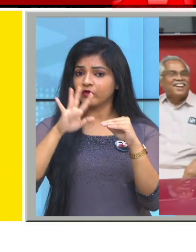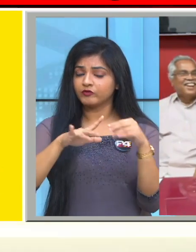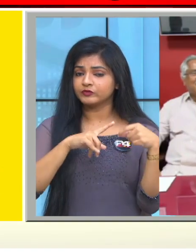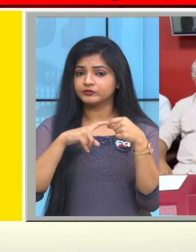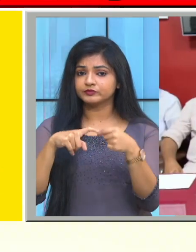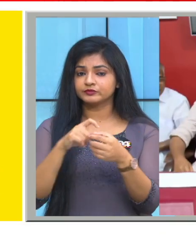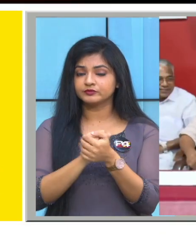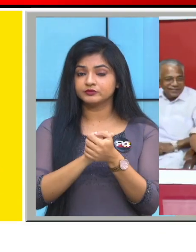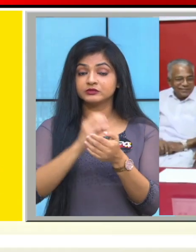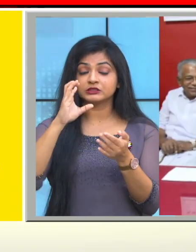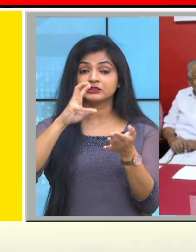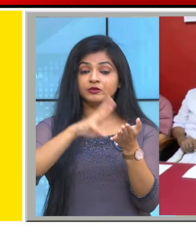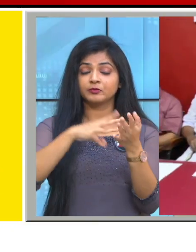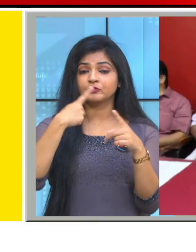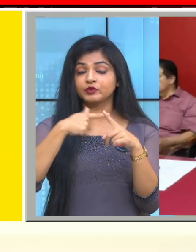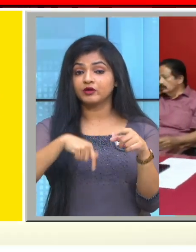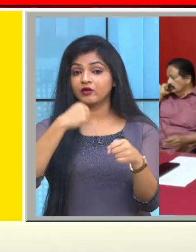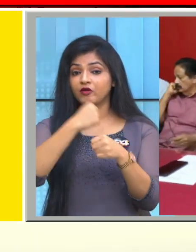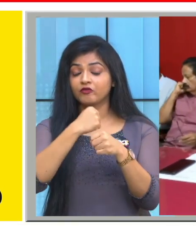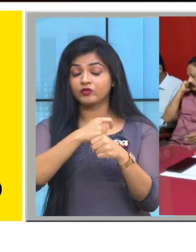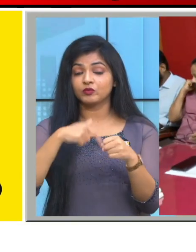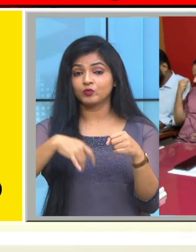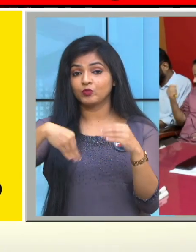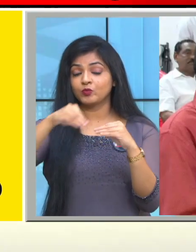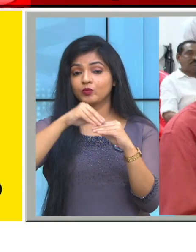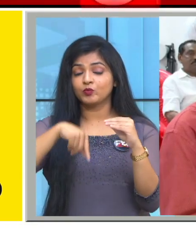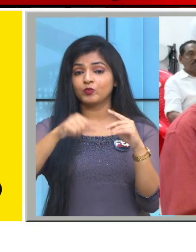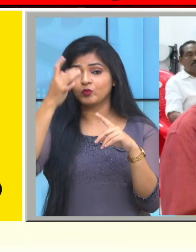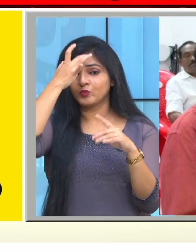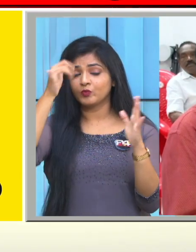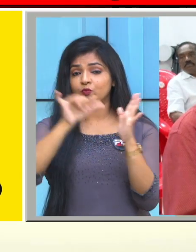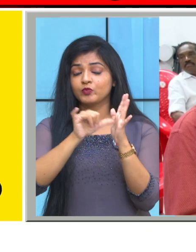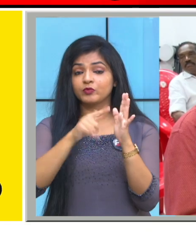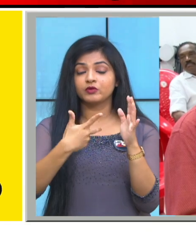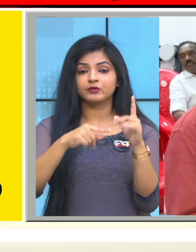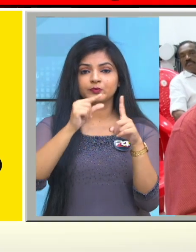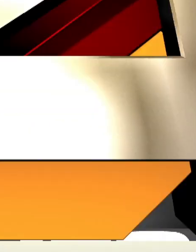മുഖ്യമന്ത്രിയും സർക്കാരിനെയും ഇപ്പോൾ ഏറ്റവും കൂടുതൽ പ്രതിസന്ധിയിലാക്കിയിരിക്കുന്ന PR വിവാദം അത് CPM